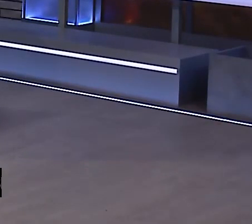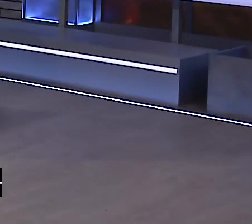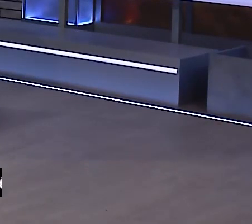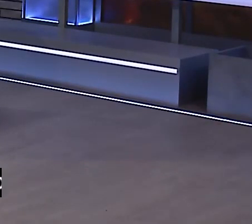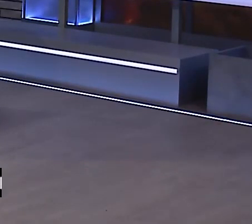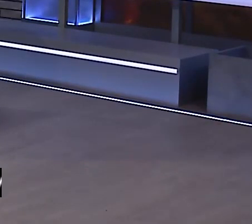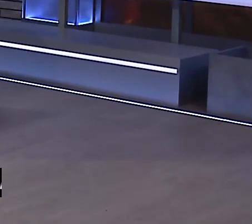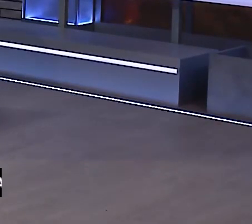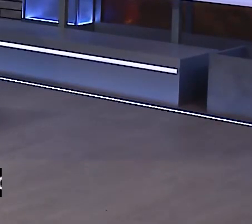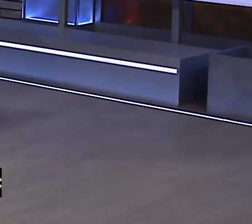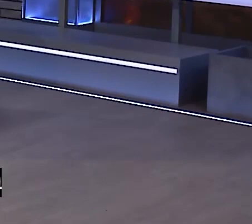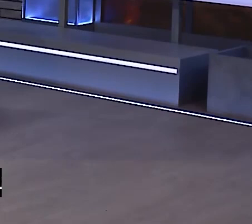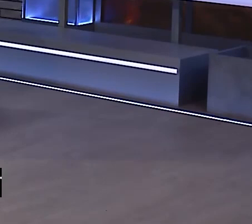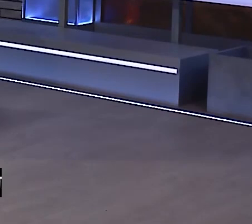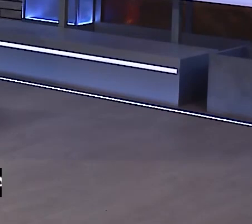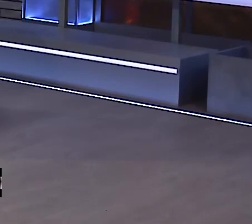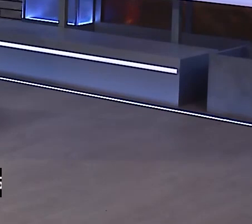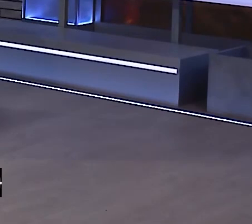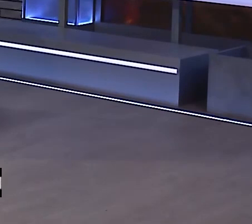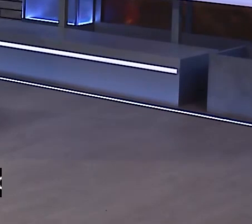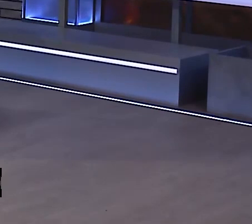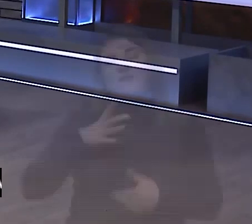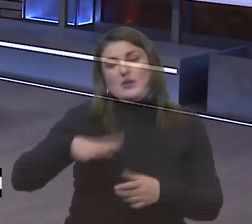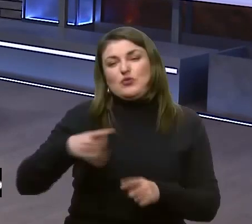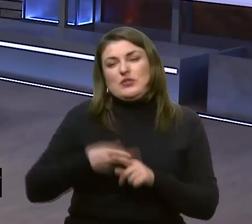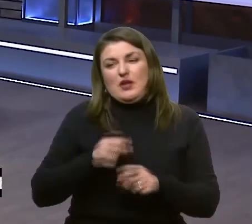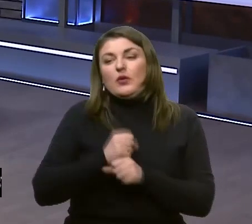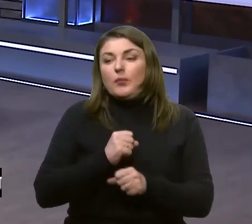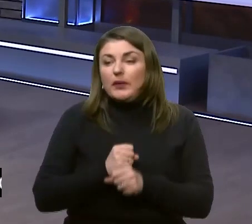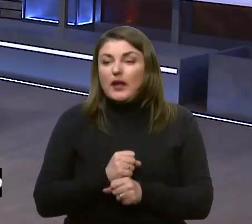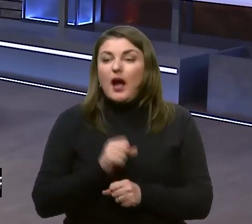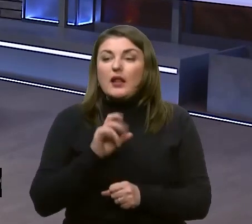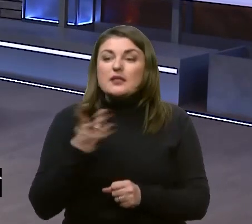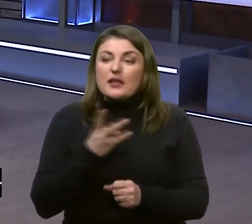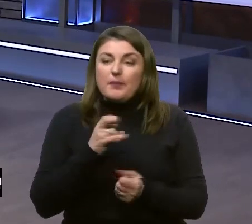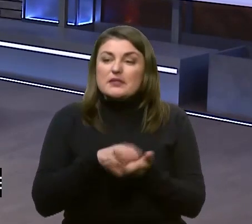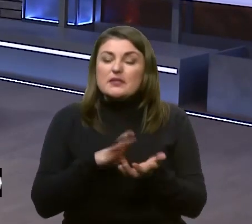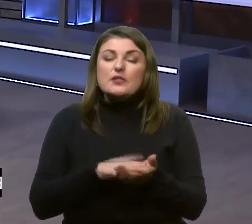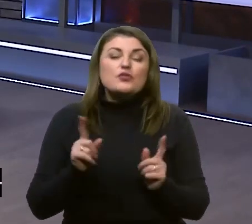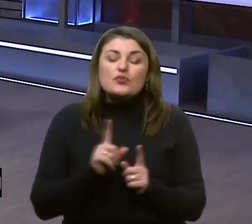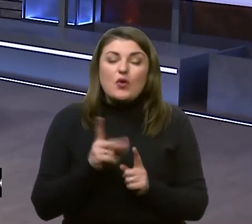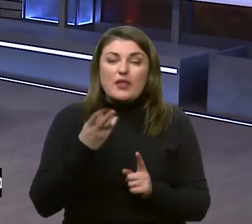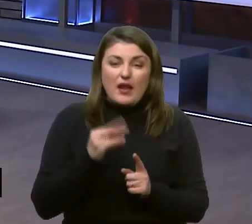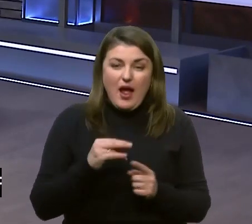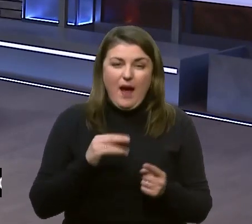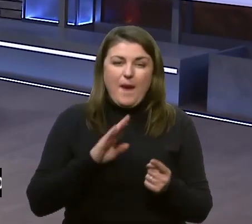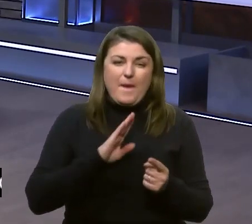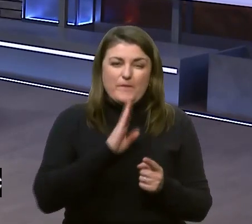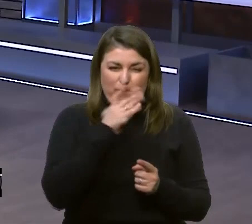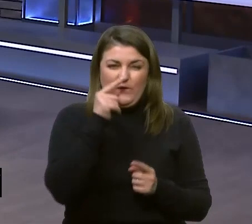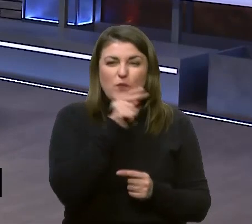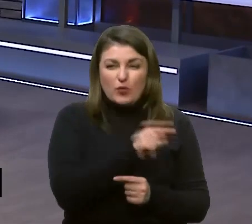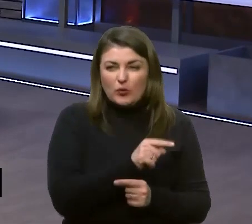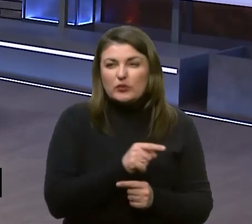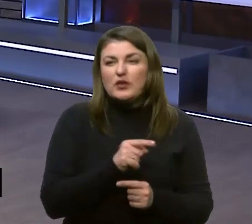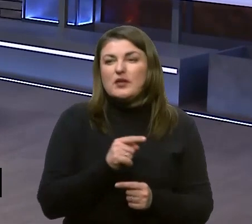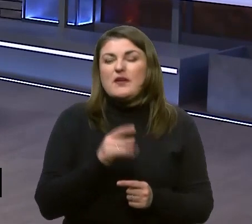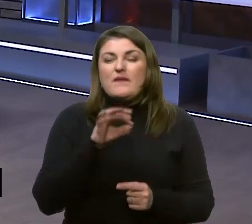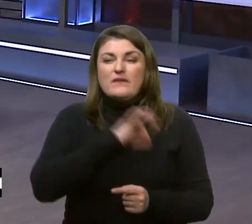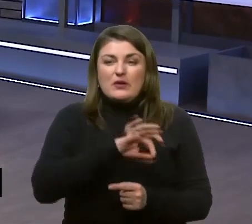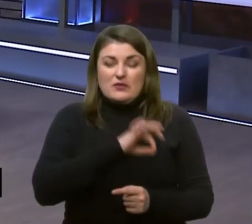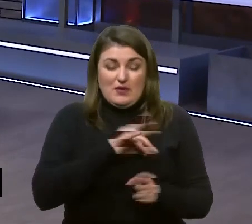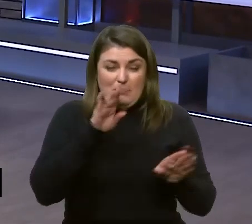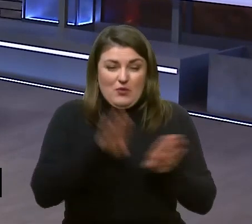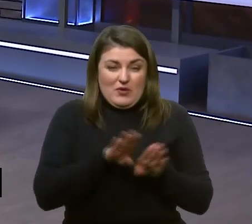роблять Сили оборони України, і вимушений це робити. Однак слід зазначити, що для противника